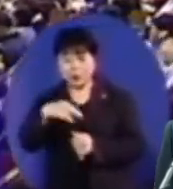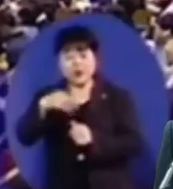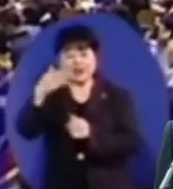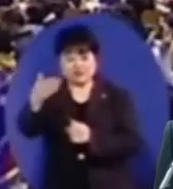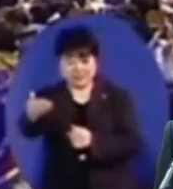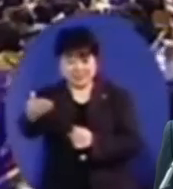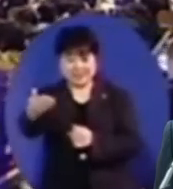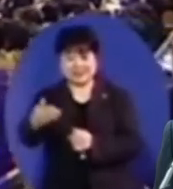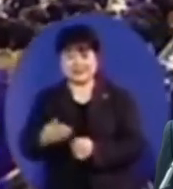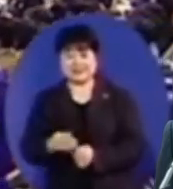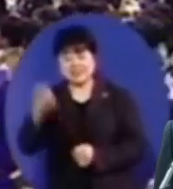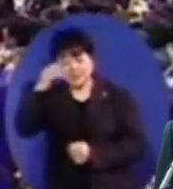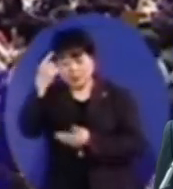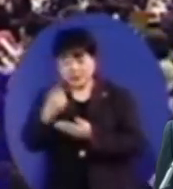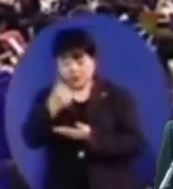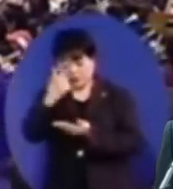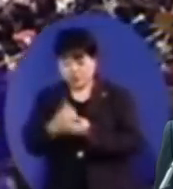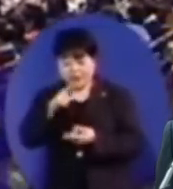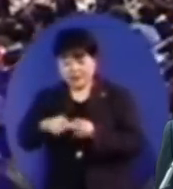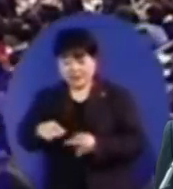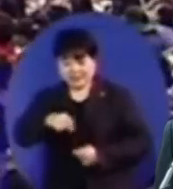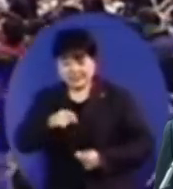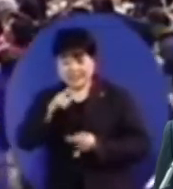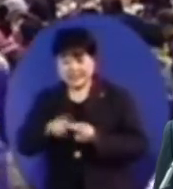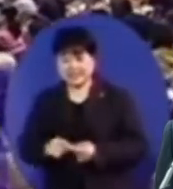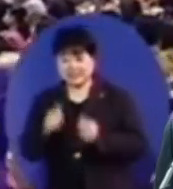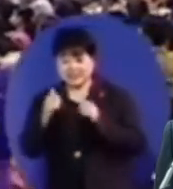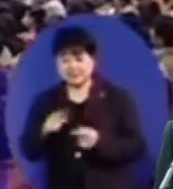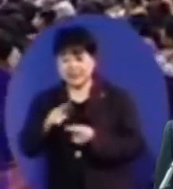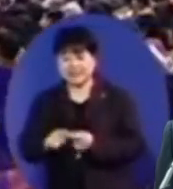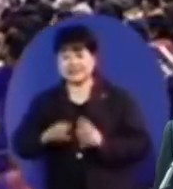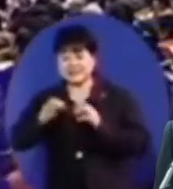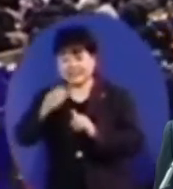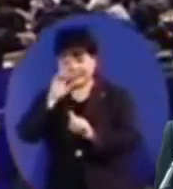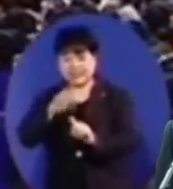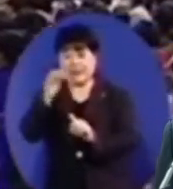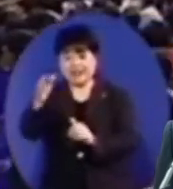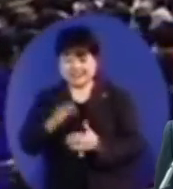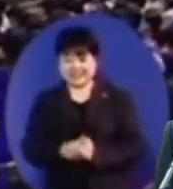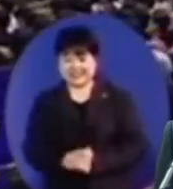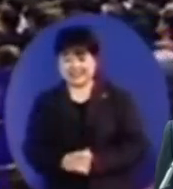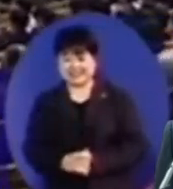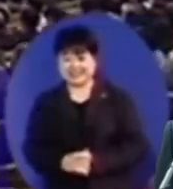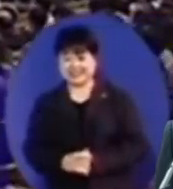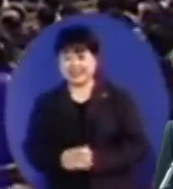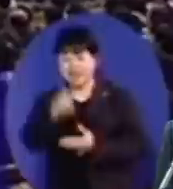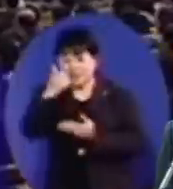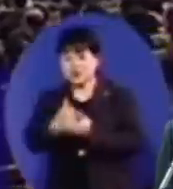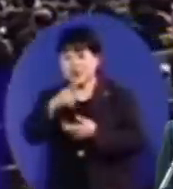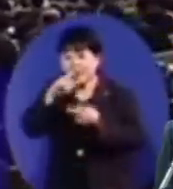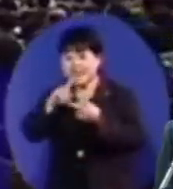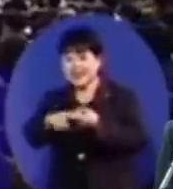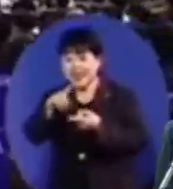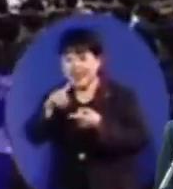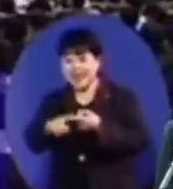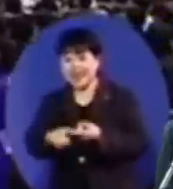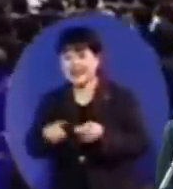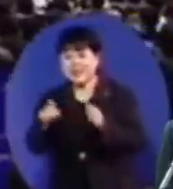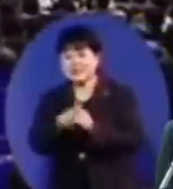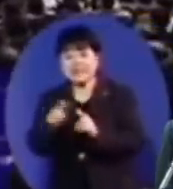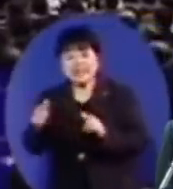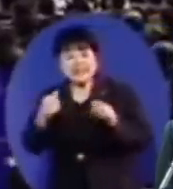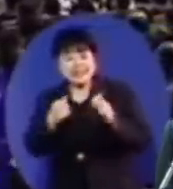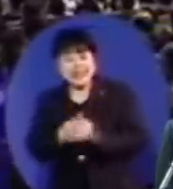보내리니 그가 와서 죄에 대하여 의에 대하여 심판에 대하여 세상을 책망하시리라. 죄에 대하여라면 그들이 나를 믿지